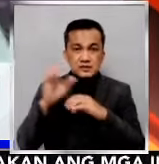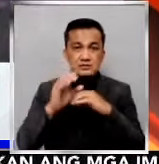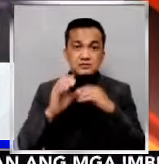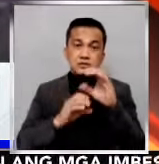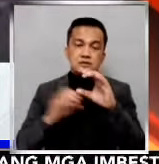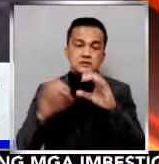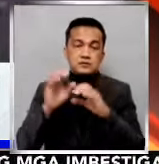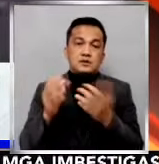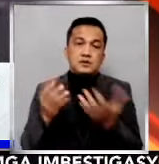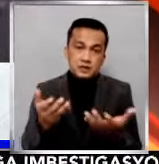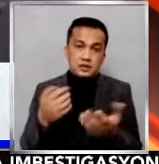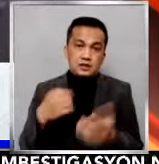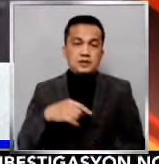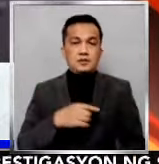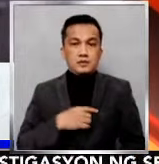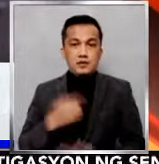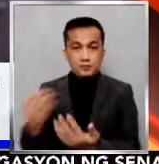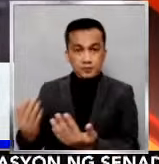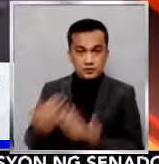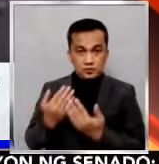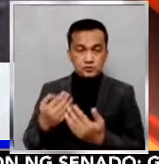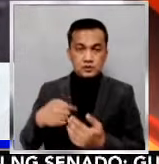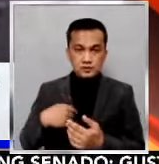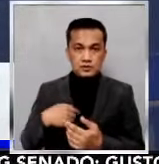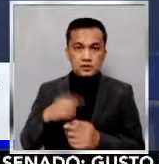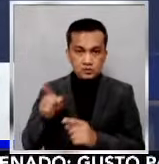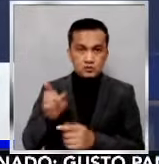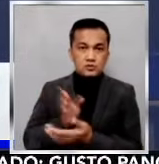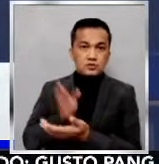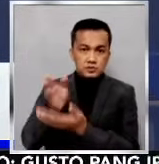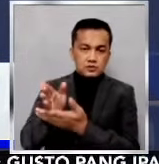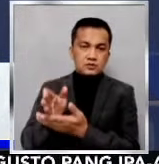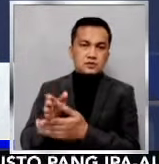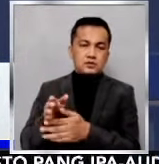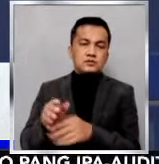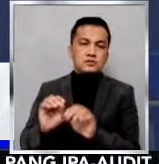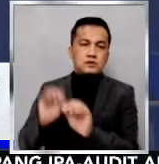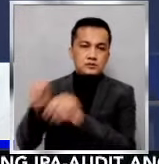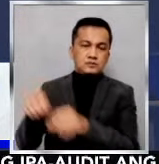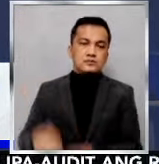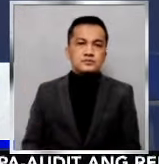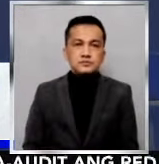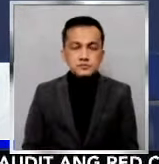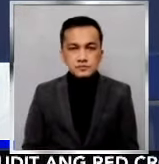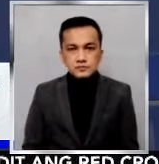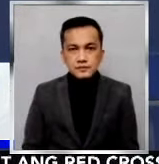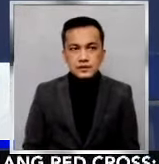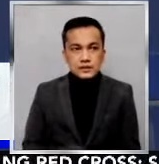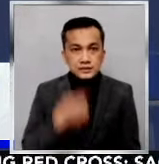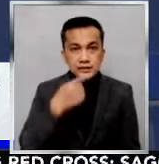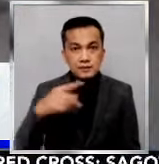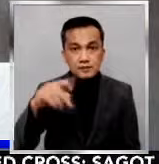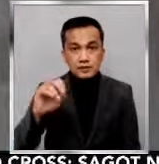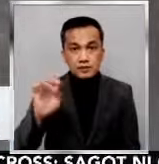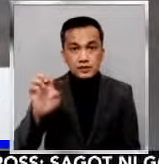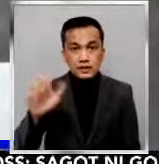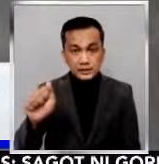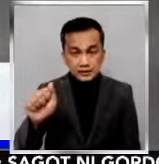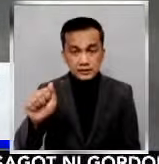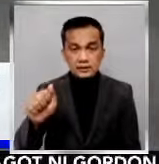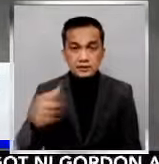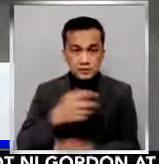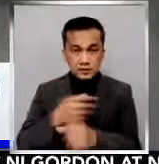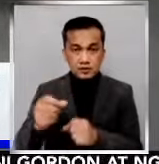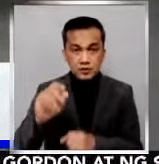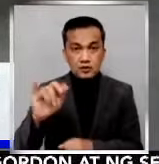Kaya pinupush din nila na kami ma-deploy. Ayon sa POEA, dahil binawi na ng Oman ang entry ban